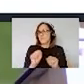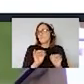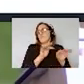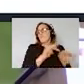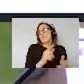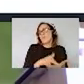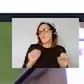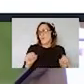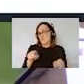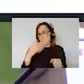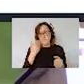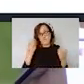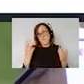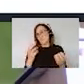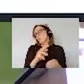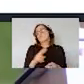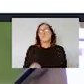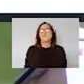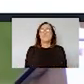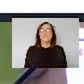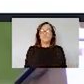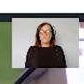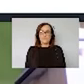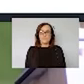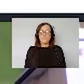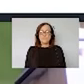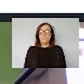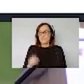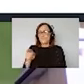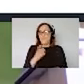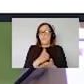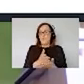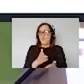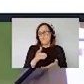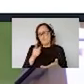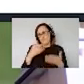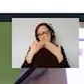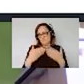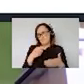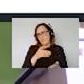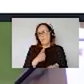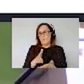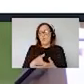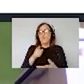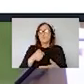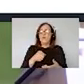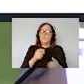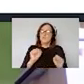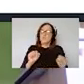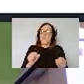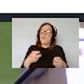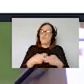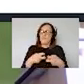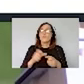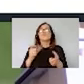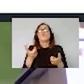na działanie. To myślę, że to jest też istotne i to Państwu też bardzo pomoże przy działaniach online, bo to przede wszystkim warto ich zapytać o to, czego by chcieli